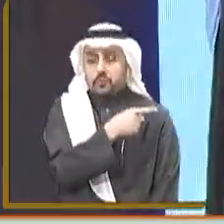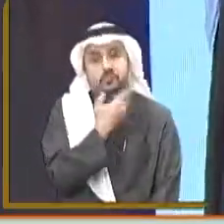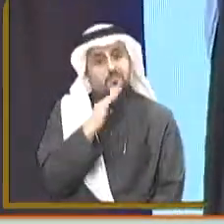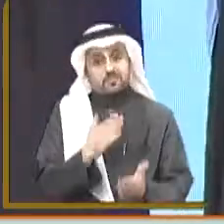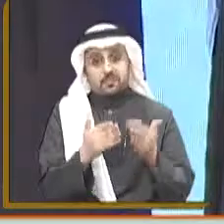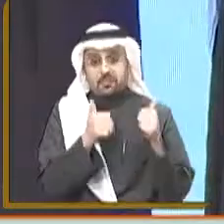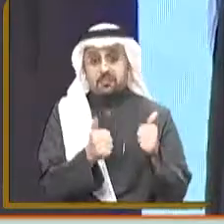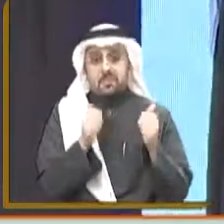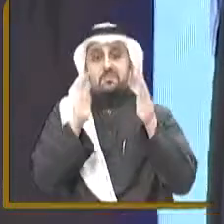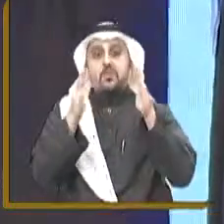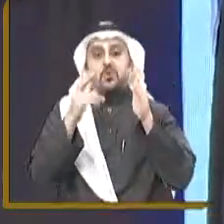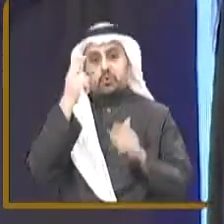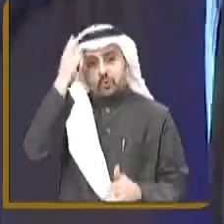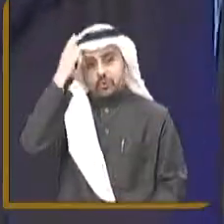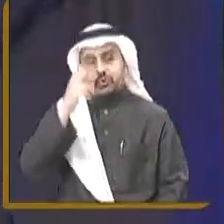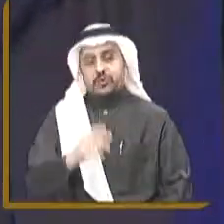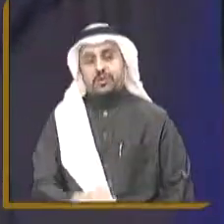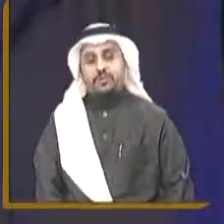القطاع الخاص.